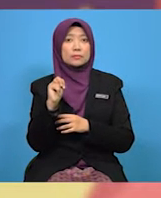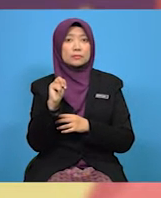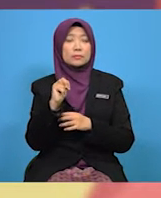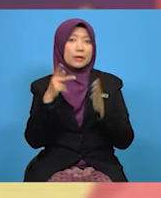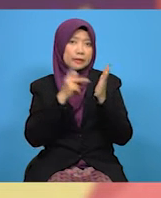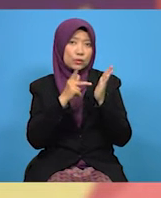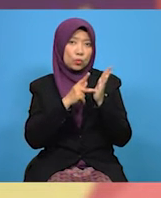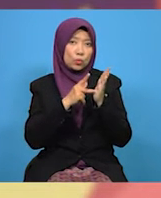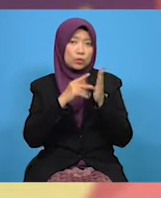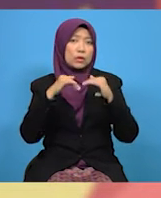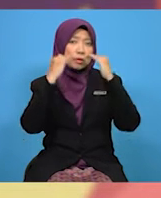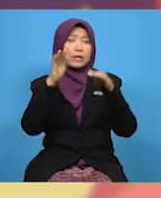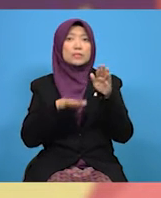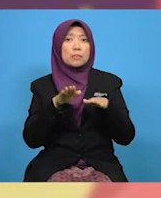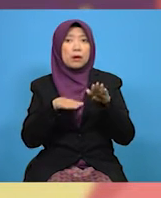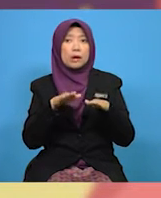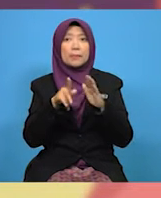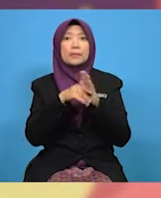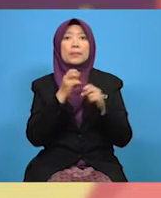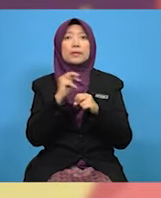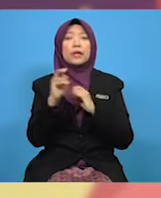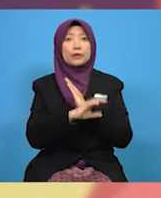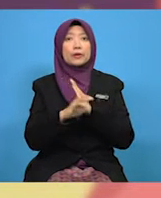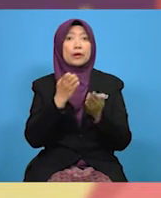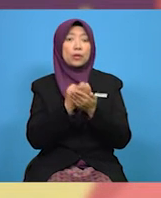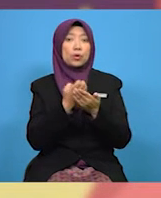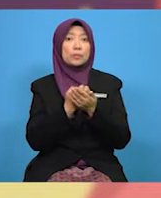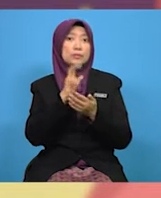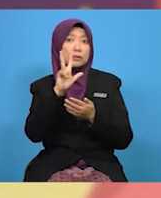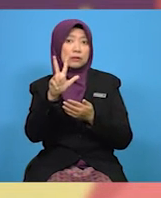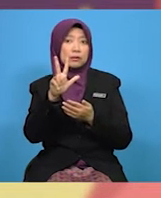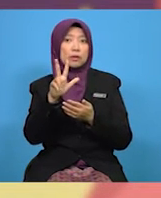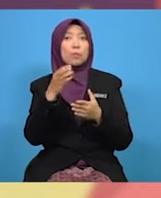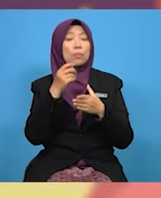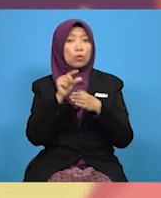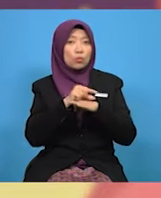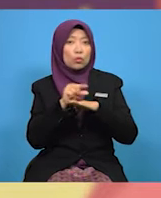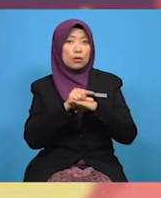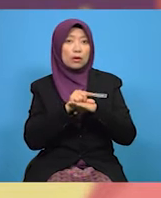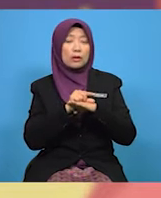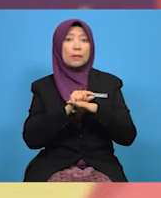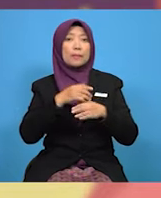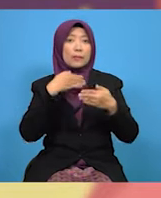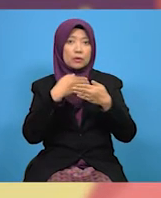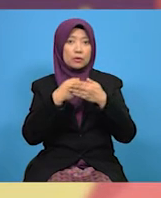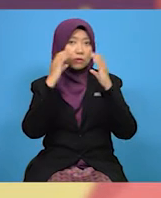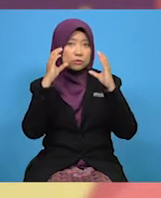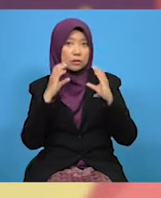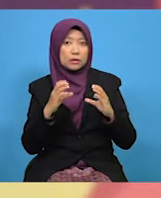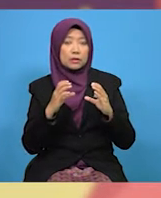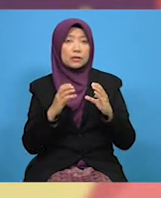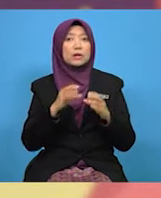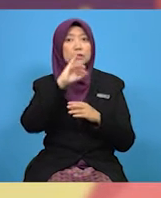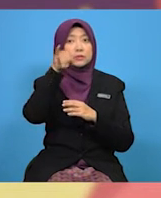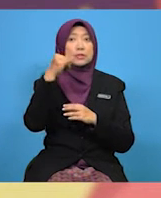hitung tingkat keseimbangan pendapatan negara Ekonomi 3 sektor menggunakan pencetakan